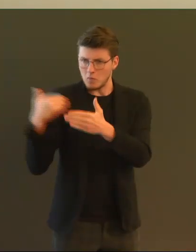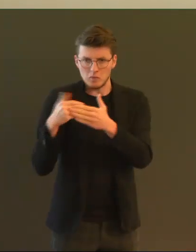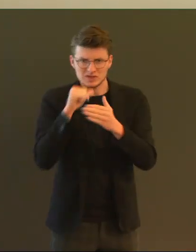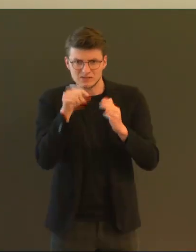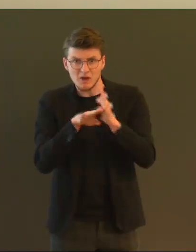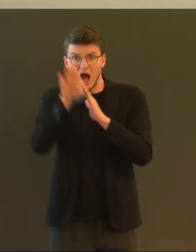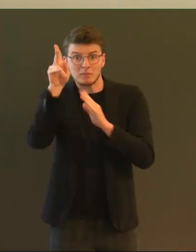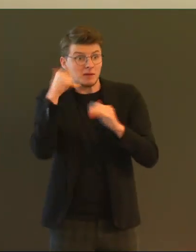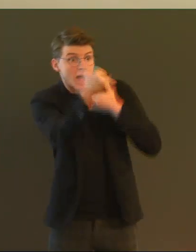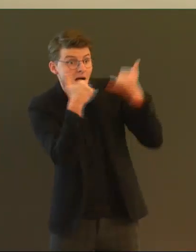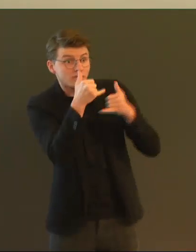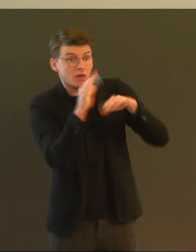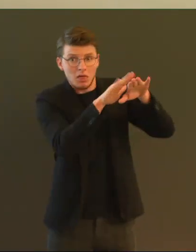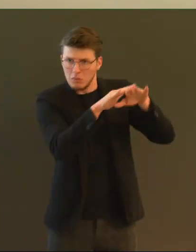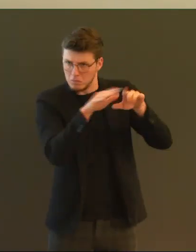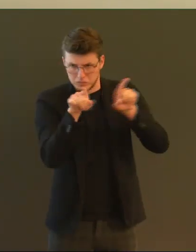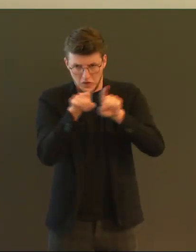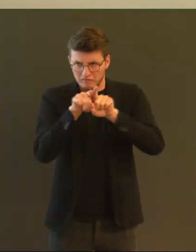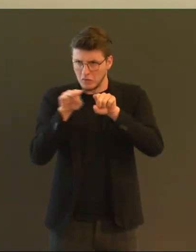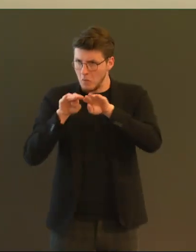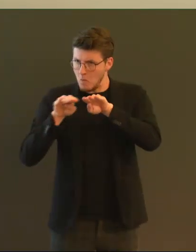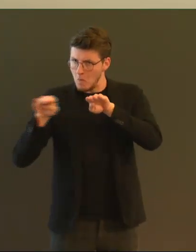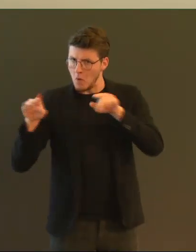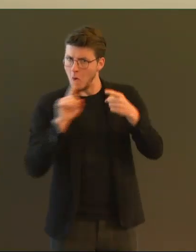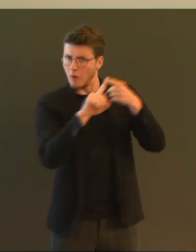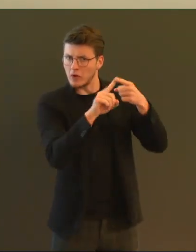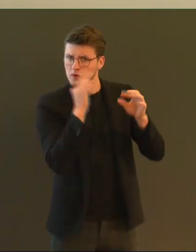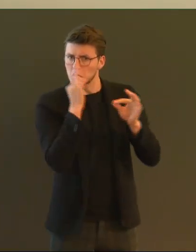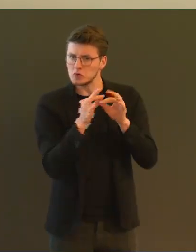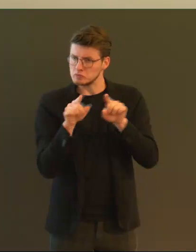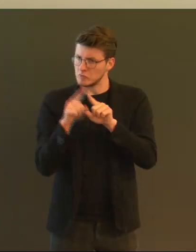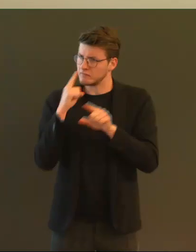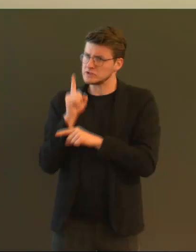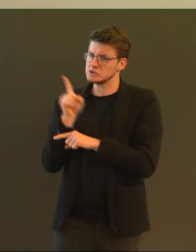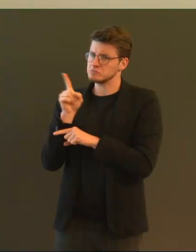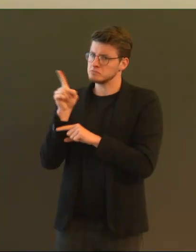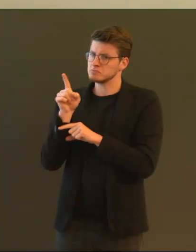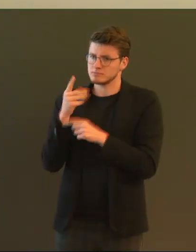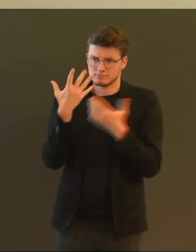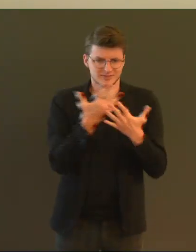op dit ogenblik. Dus ook deze indicator zit momenteel nog goed.